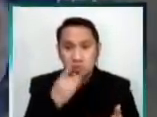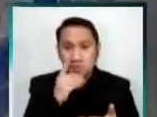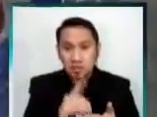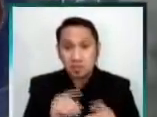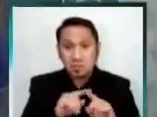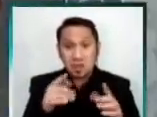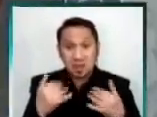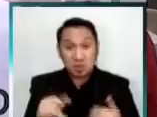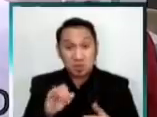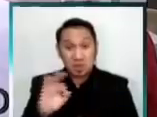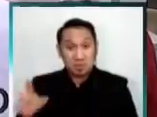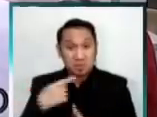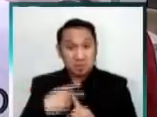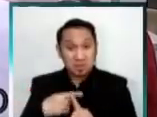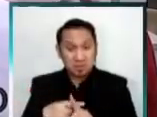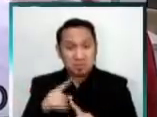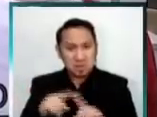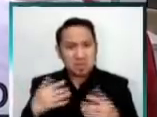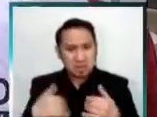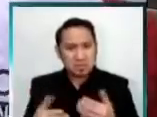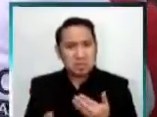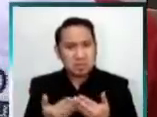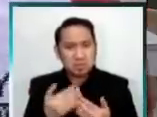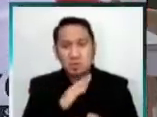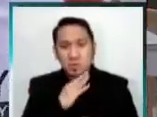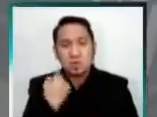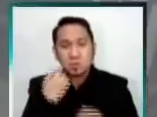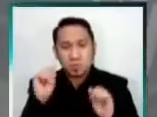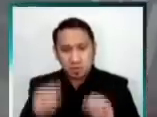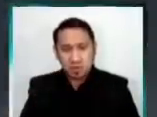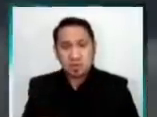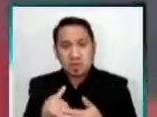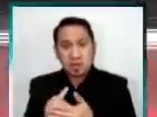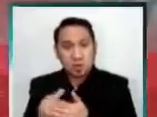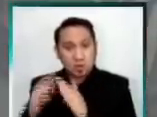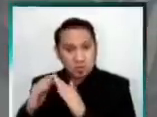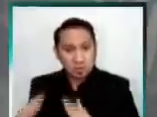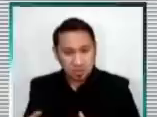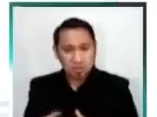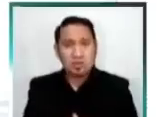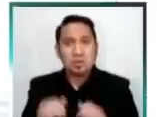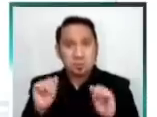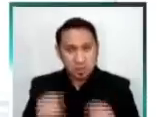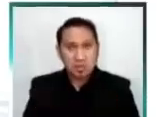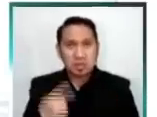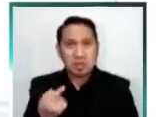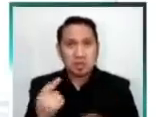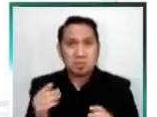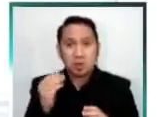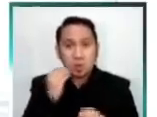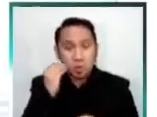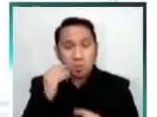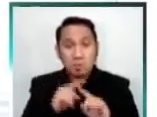mild o moderate ang sakit, pinapayagan na ang home isolation. Ang close contacts naman pwede ring mag-home quarantine. Dapat daw may